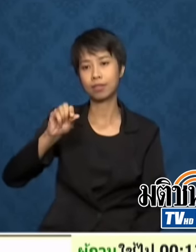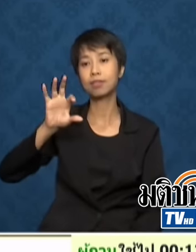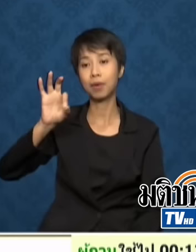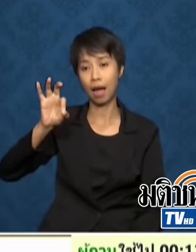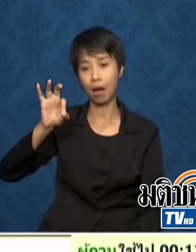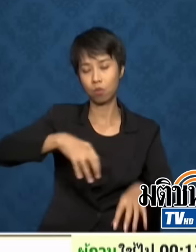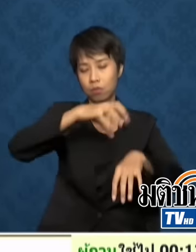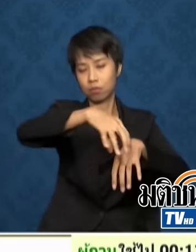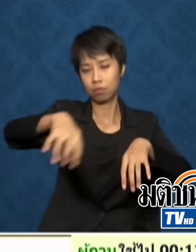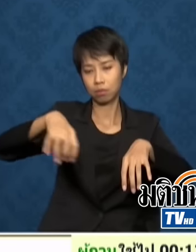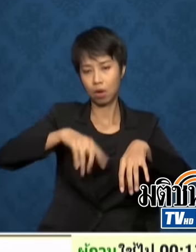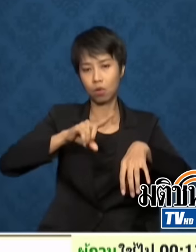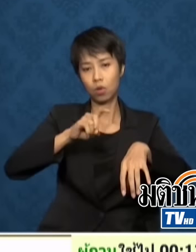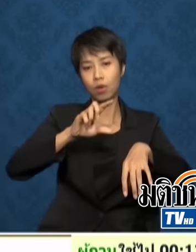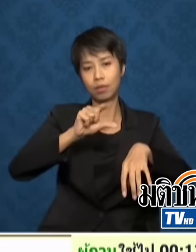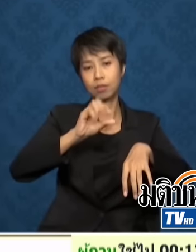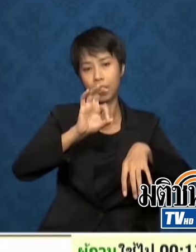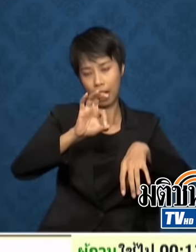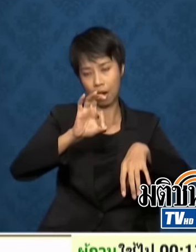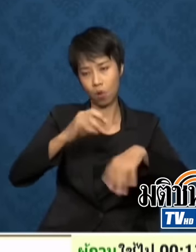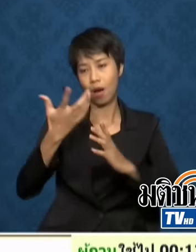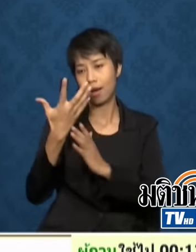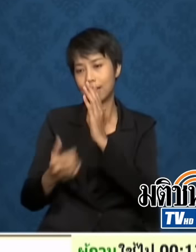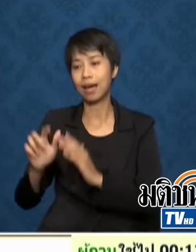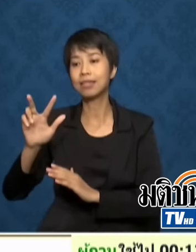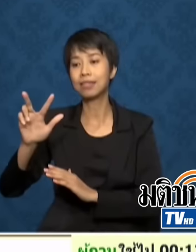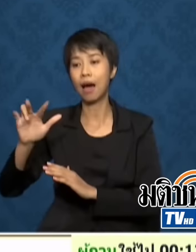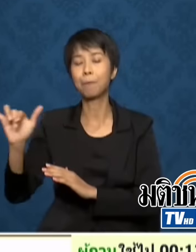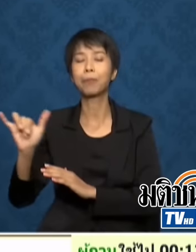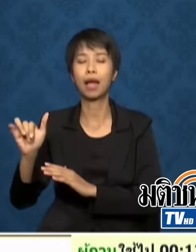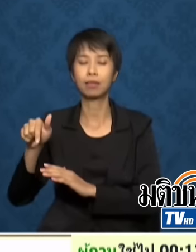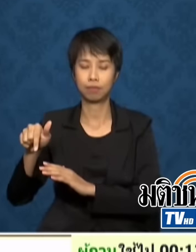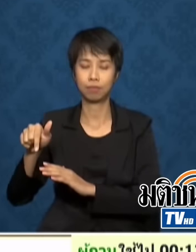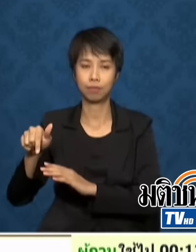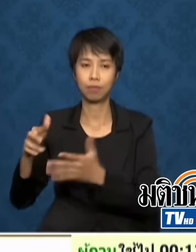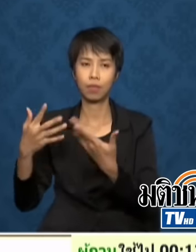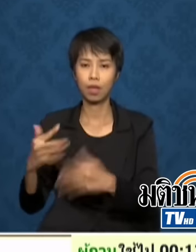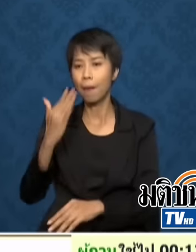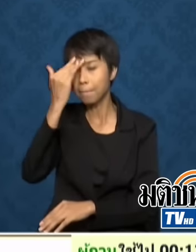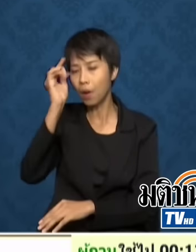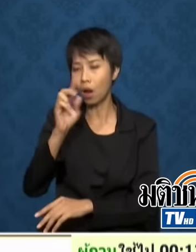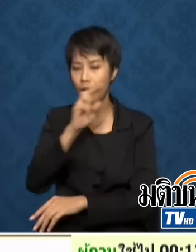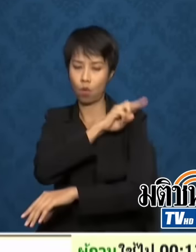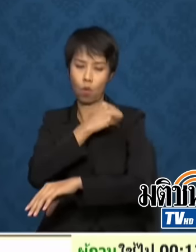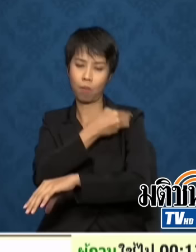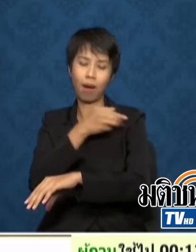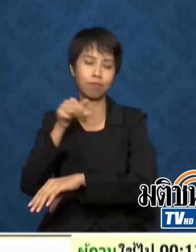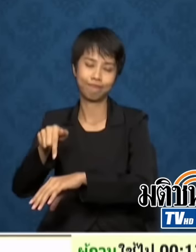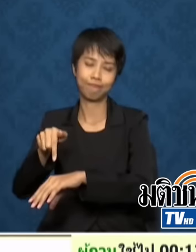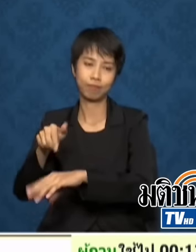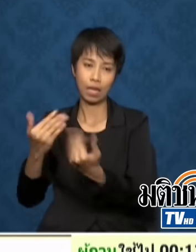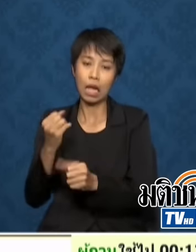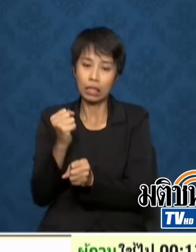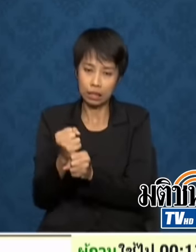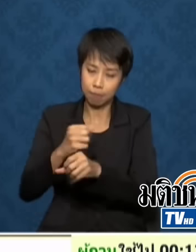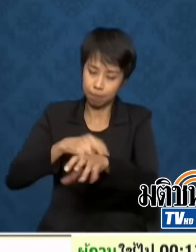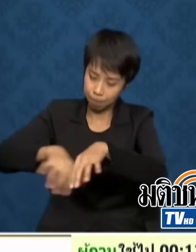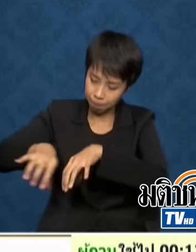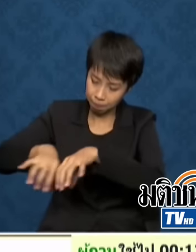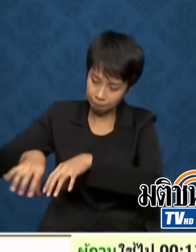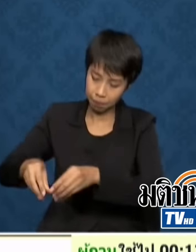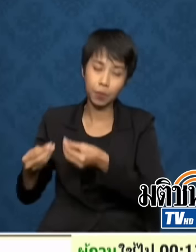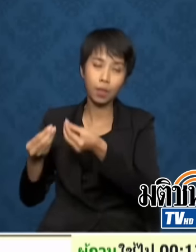ยังขาดอยู่อีกประมาณ3 แห่งมีสัก10เดือนจำเพราะสภาพโรงพยาบาลภายนอกเราก็ไปทำให้เ